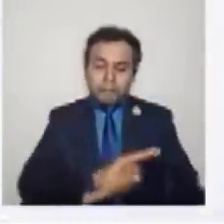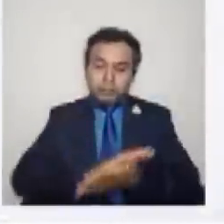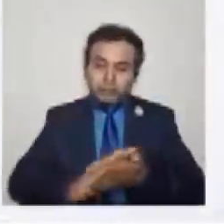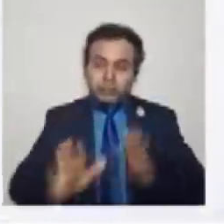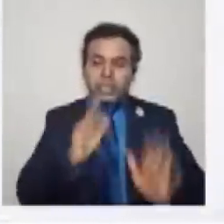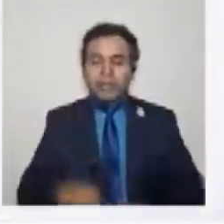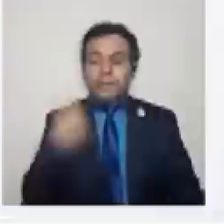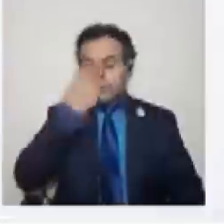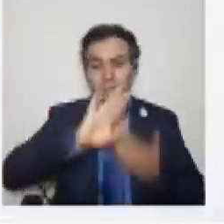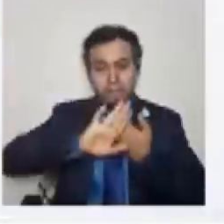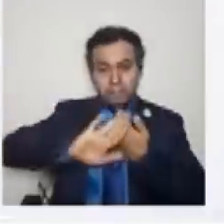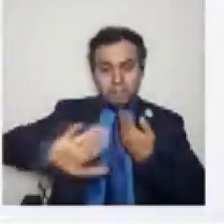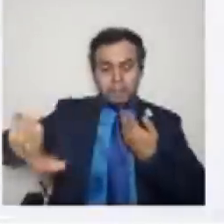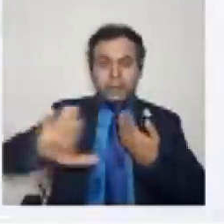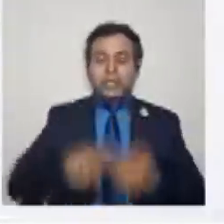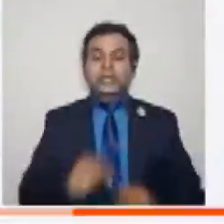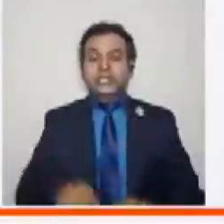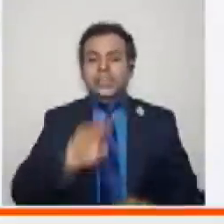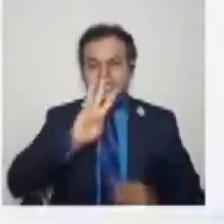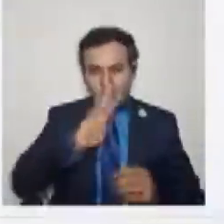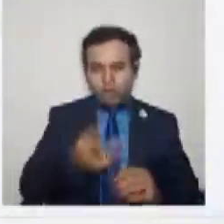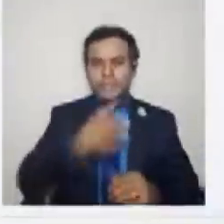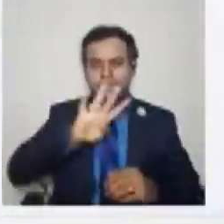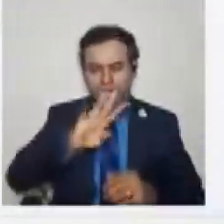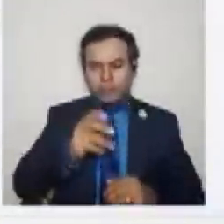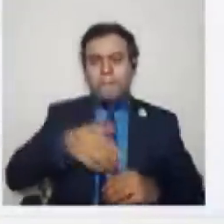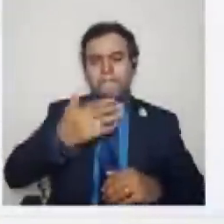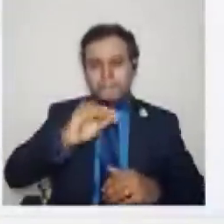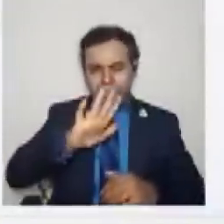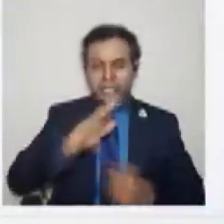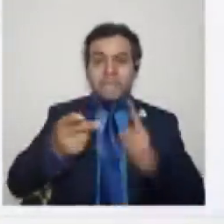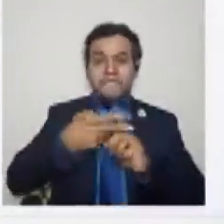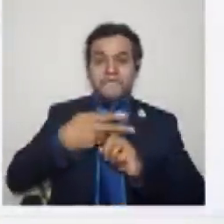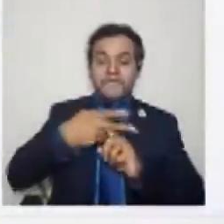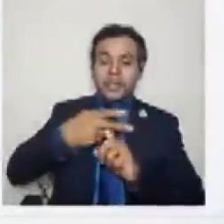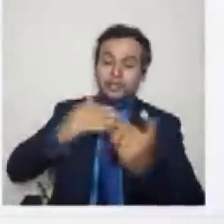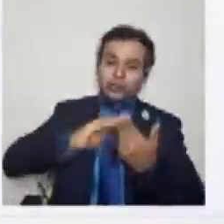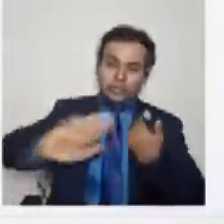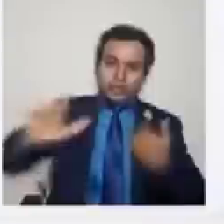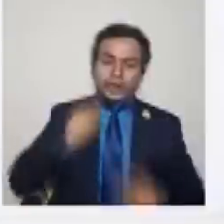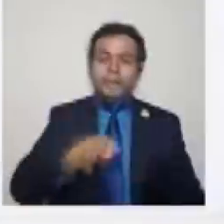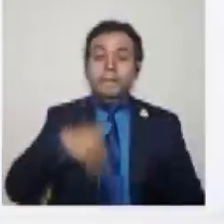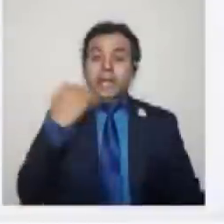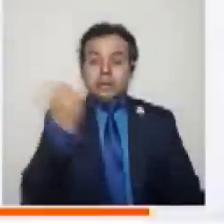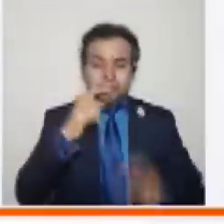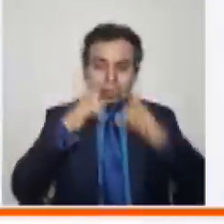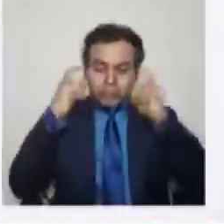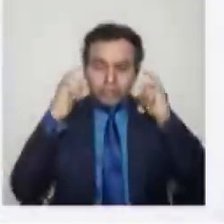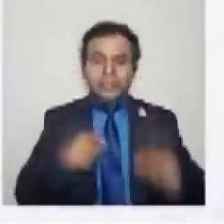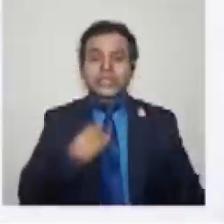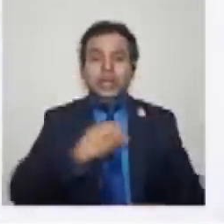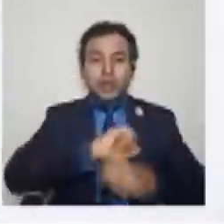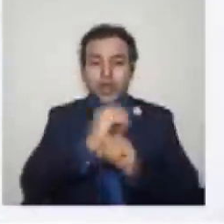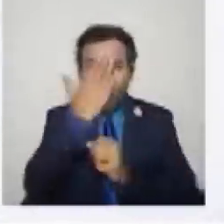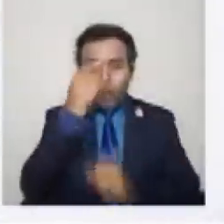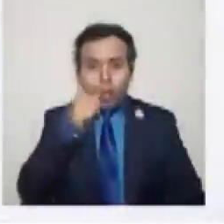বারবার সাবান পানি দিয়ে ২০ সেকেন্ড ধরে হাত ধুন এবং সামাজিক দূরত্ব বজায় রাখুন। বাইরে বের হলে অবশ্যই মাস্ক পরিধান